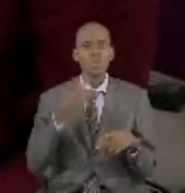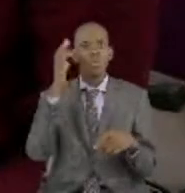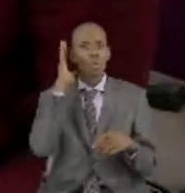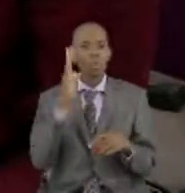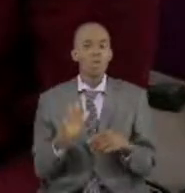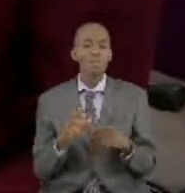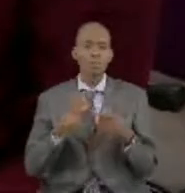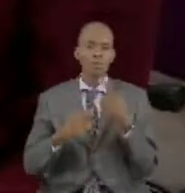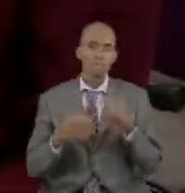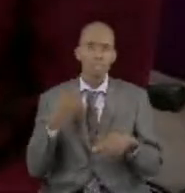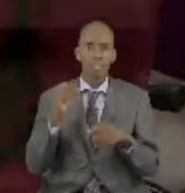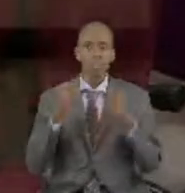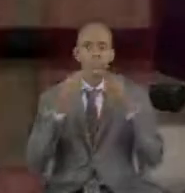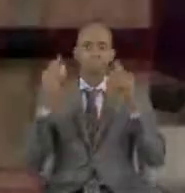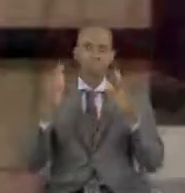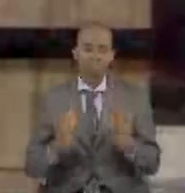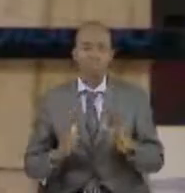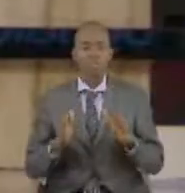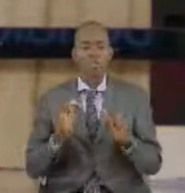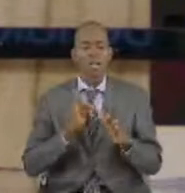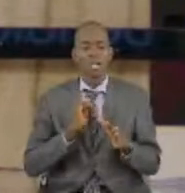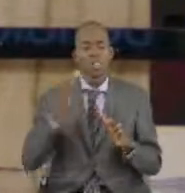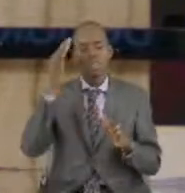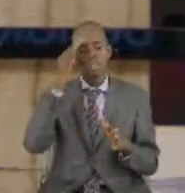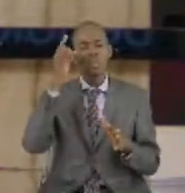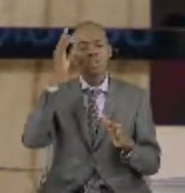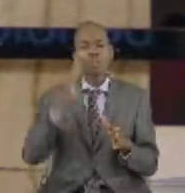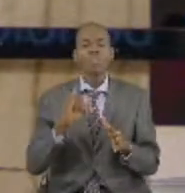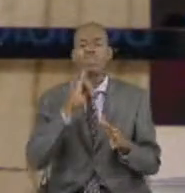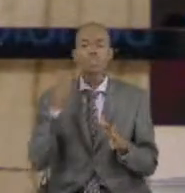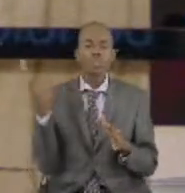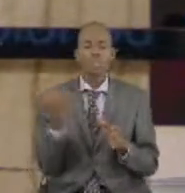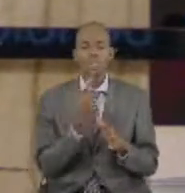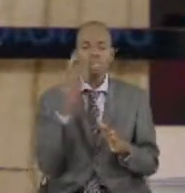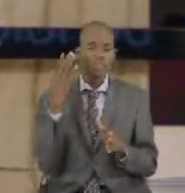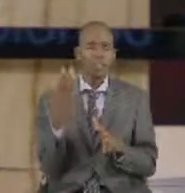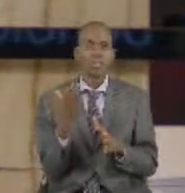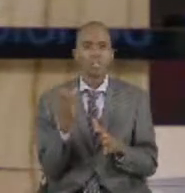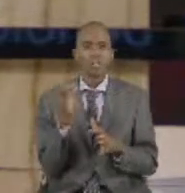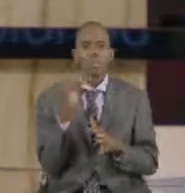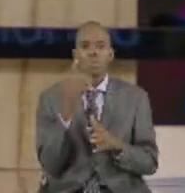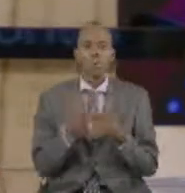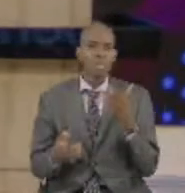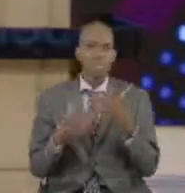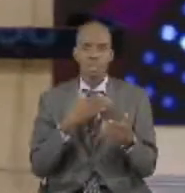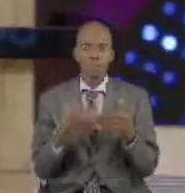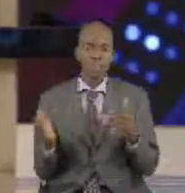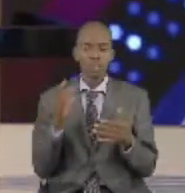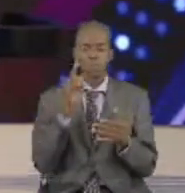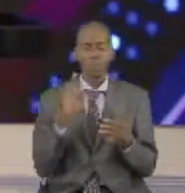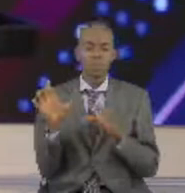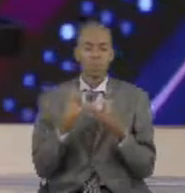avec les ennemis les amis je sais que dieu est toujours présent alors tout ce que je veux faire